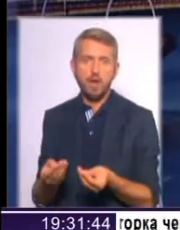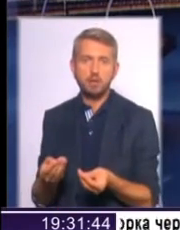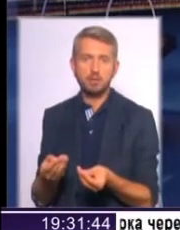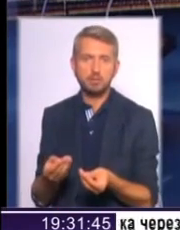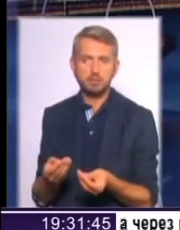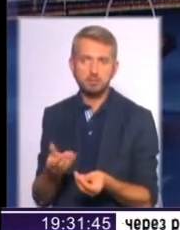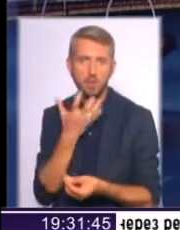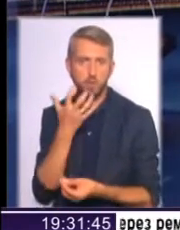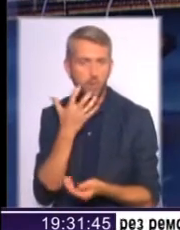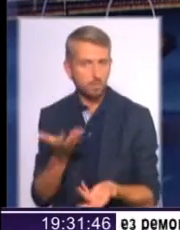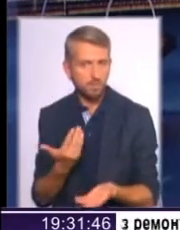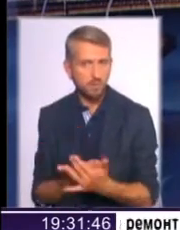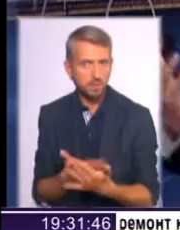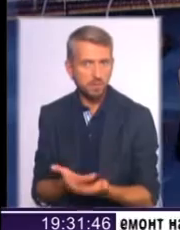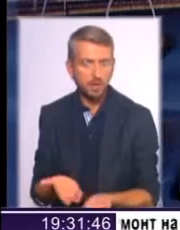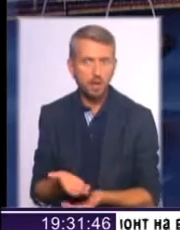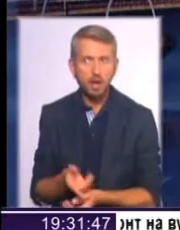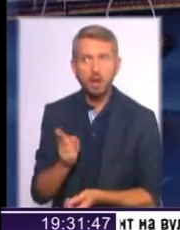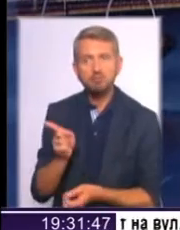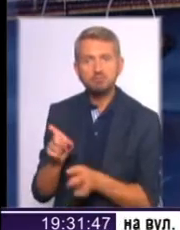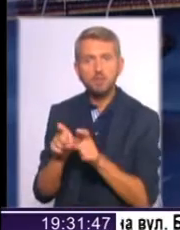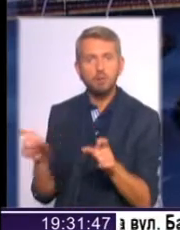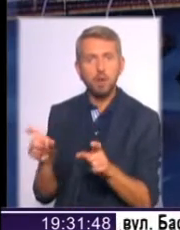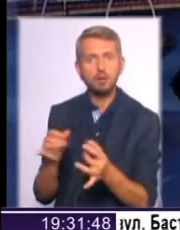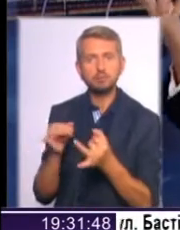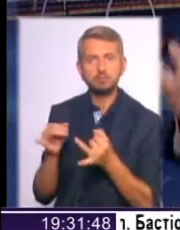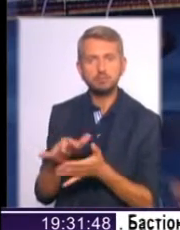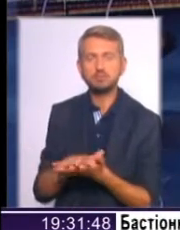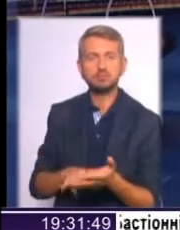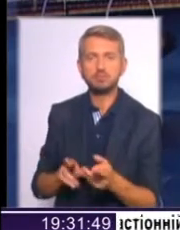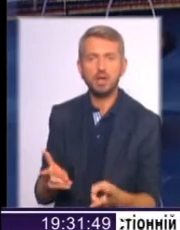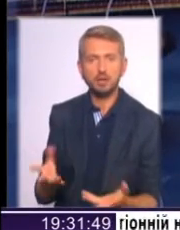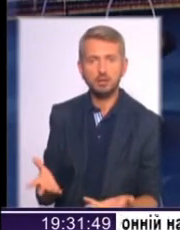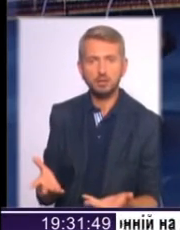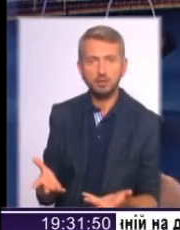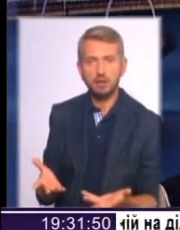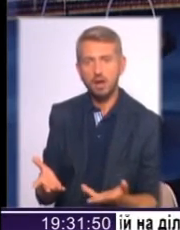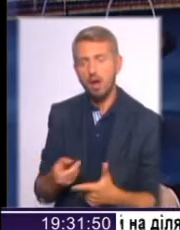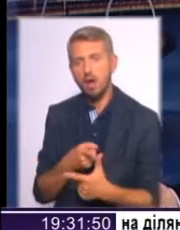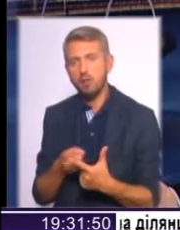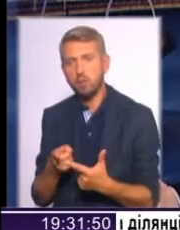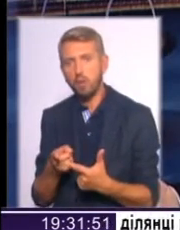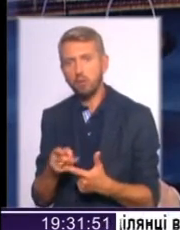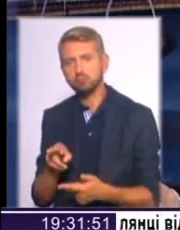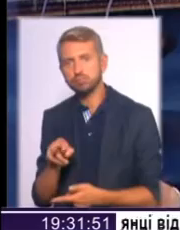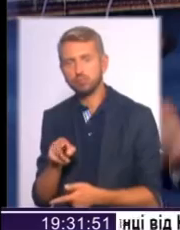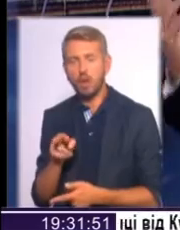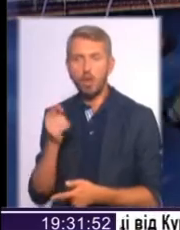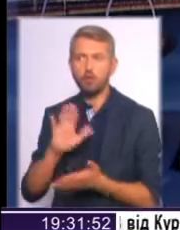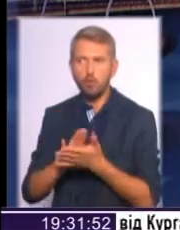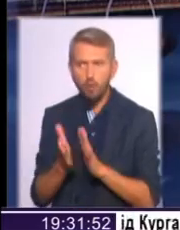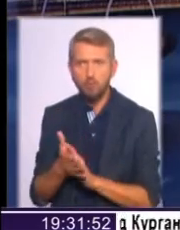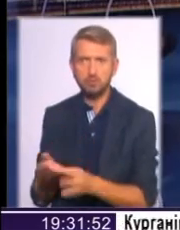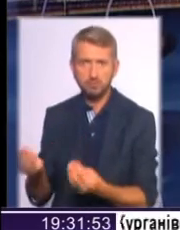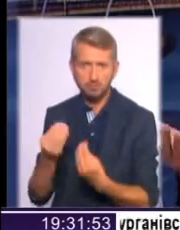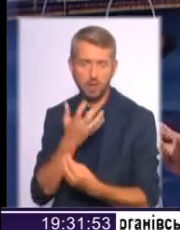кажучи, тепло. От як з нею можна вирішити, тут тільки два способи може бути, або якось домовитись, щоб вона його давала, тоді це